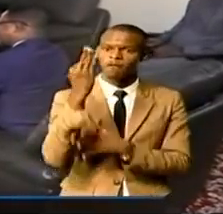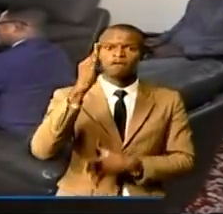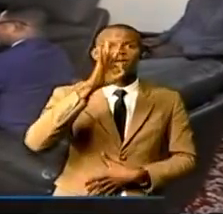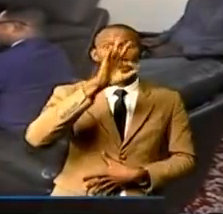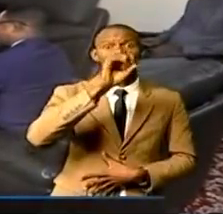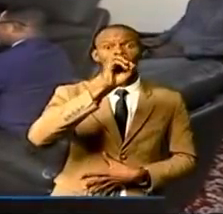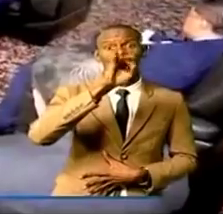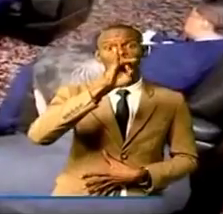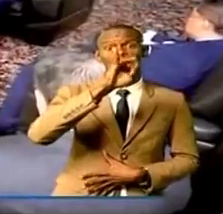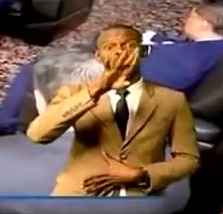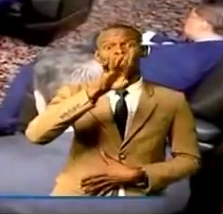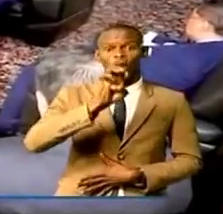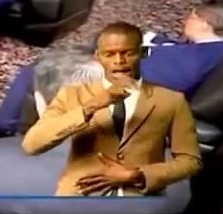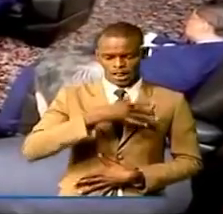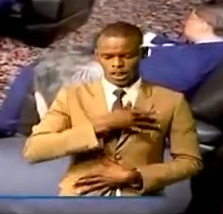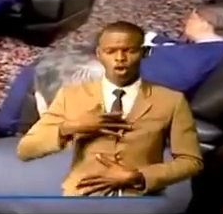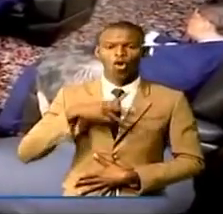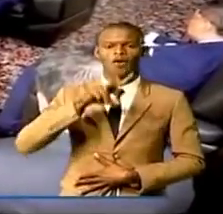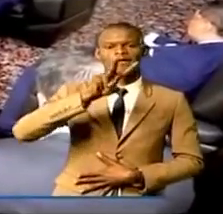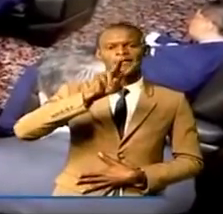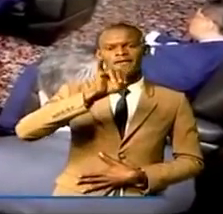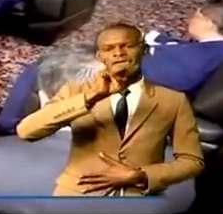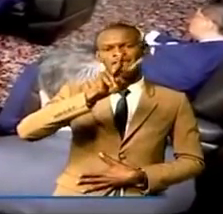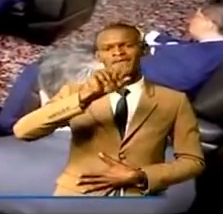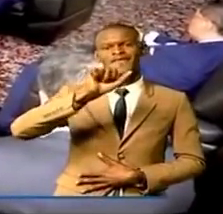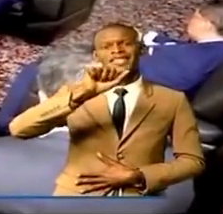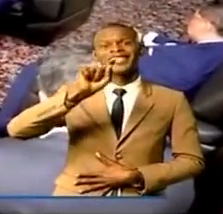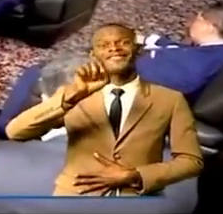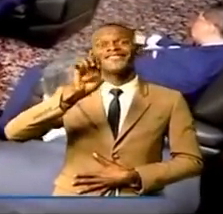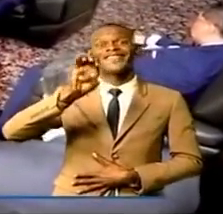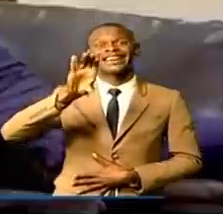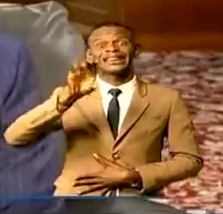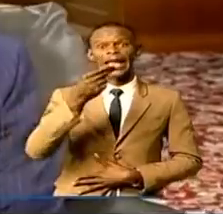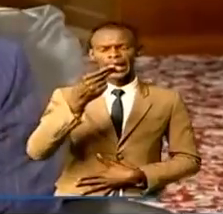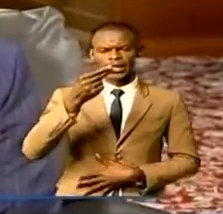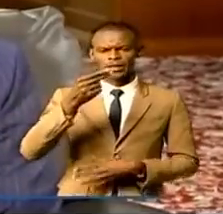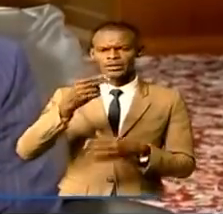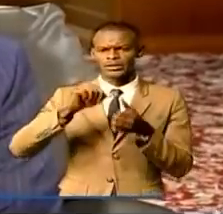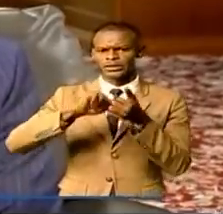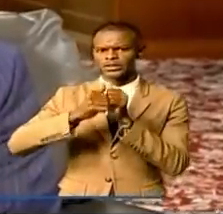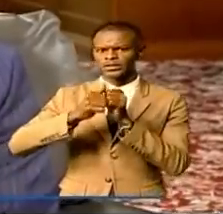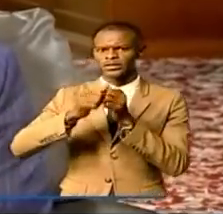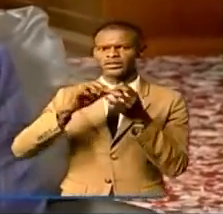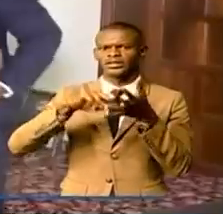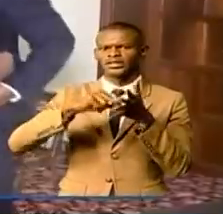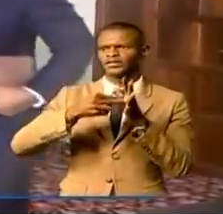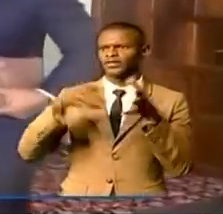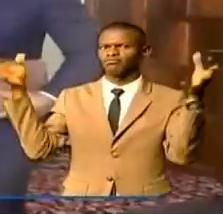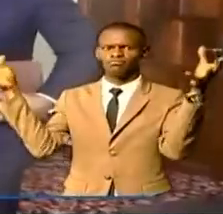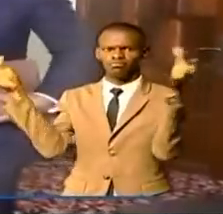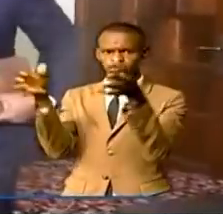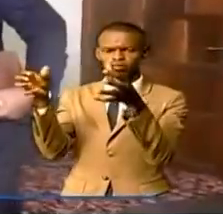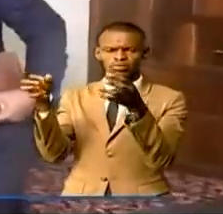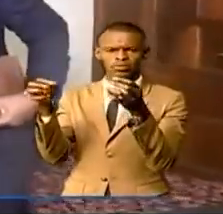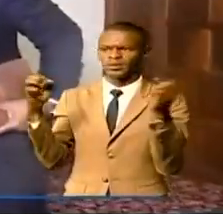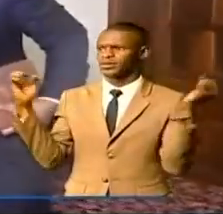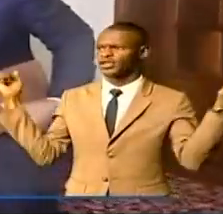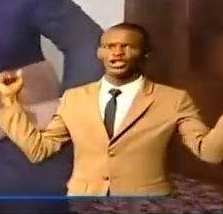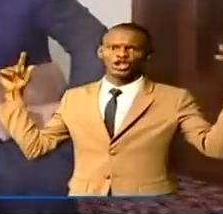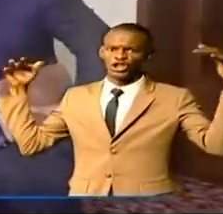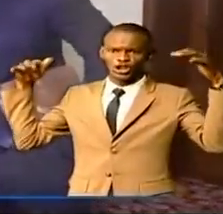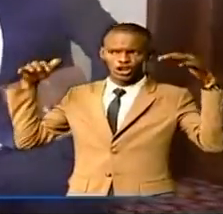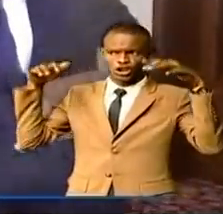le ministre du Numérique, Eberhard Cachemire Kolongele, poursuit ses concertations avec les acteurs directement concernés par